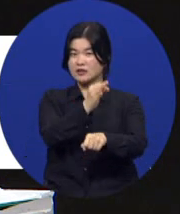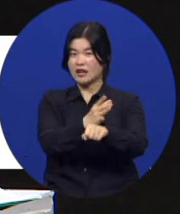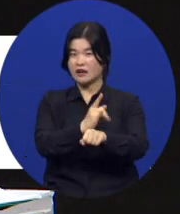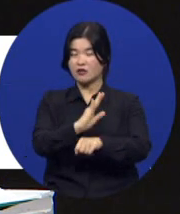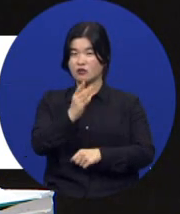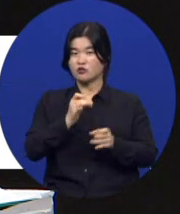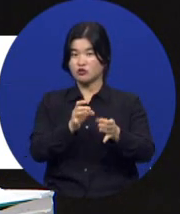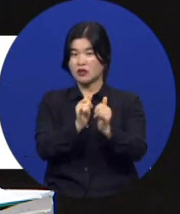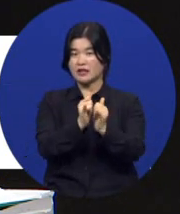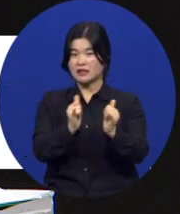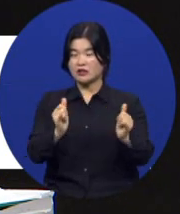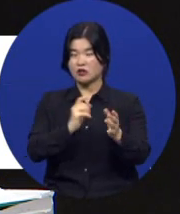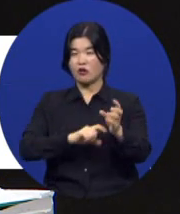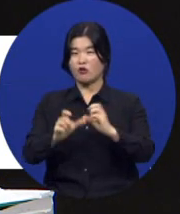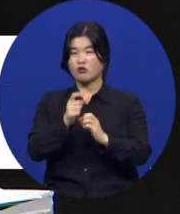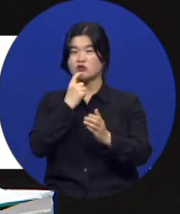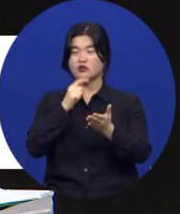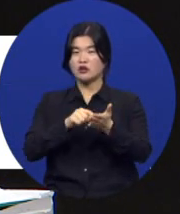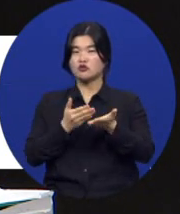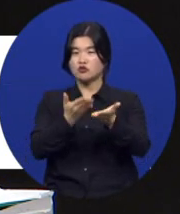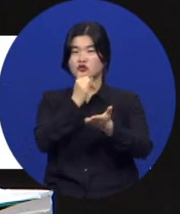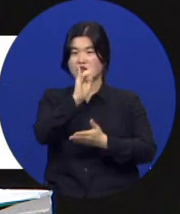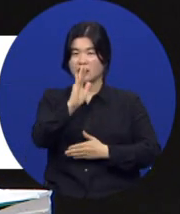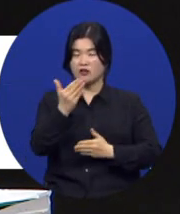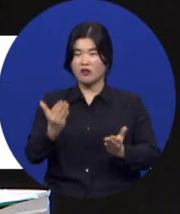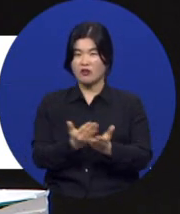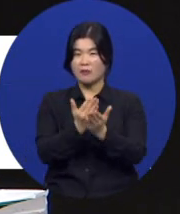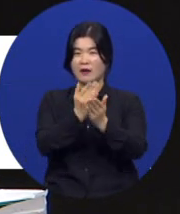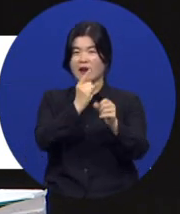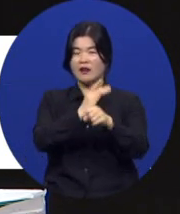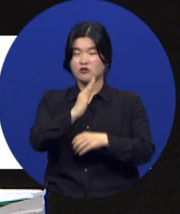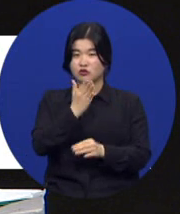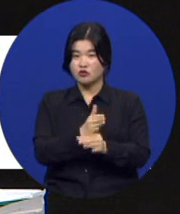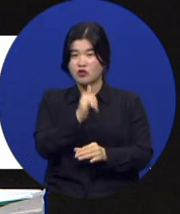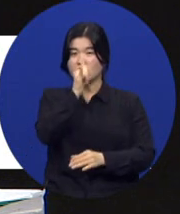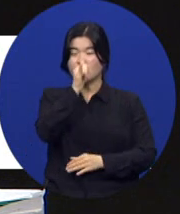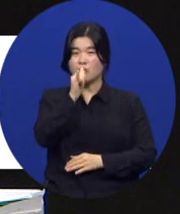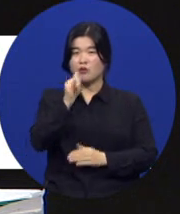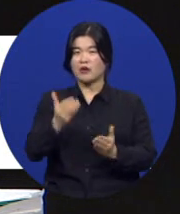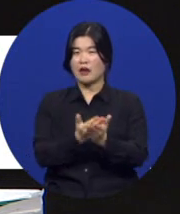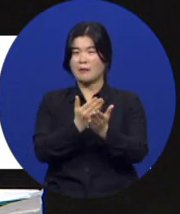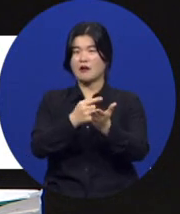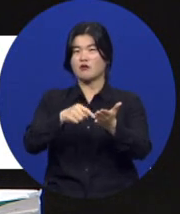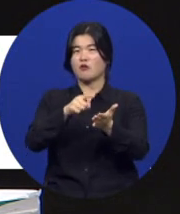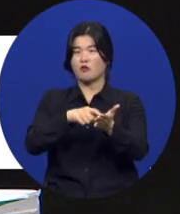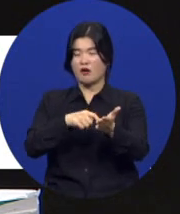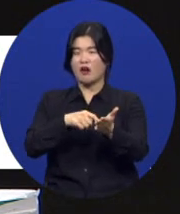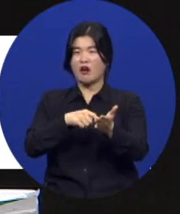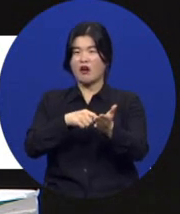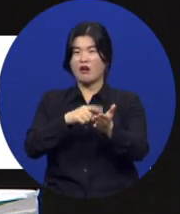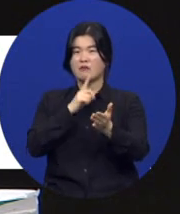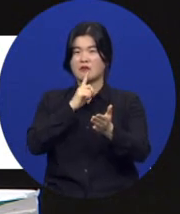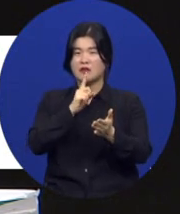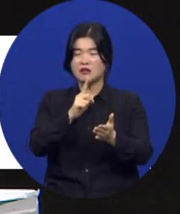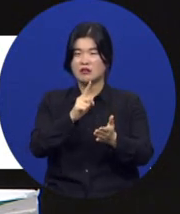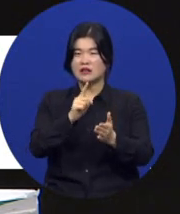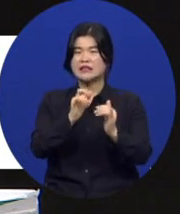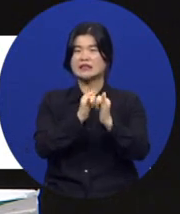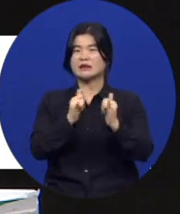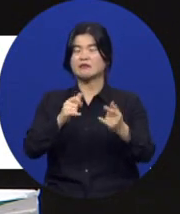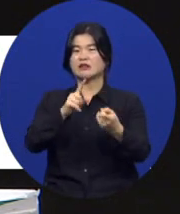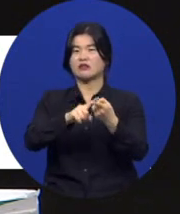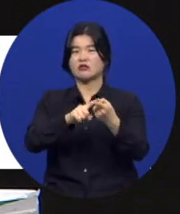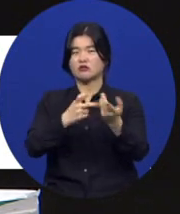투자자들에게 좀 더 쉽게 제공하면서 지금 개발을 이루어 왔고 그리고 개발의 대가는 후폭풍은 대부분 다 주민들에게